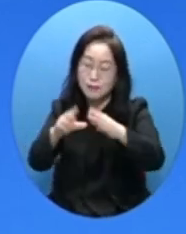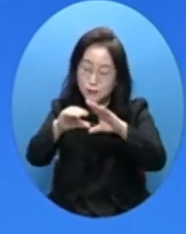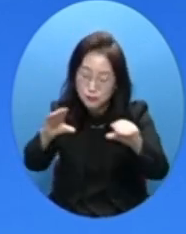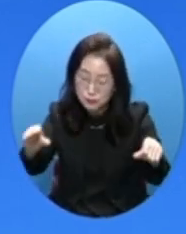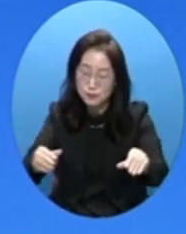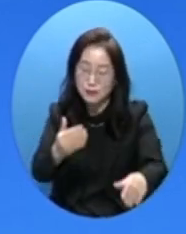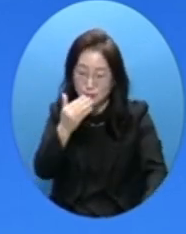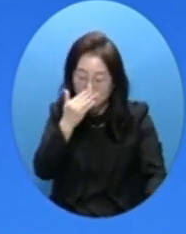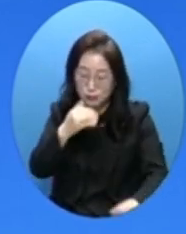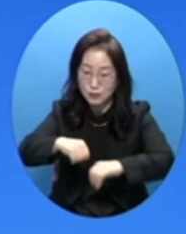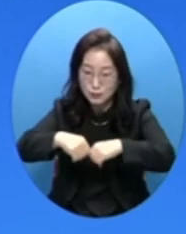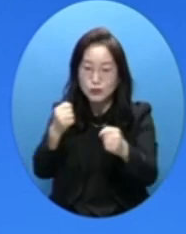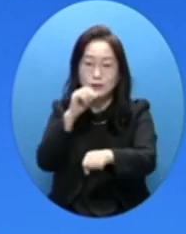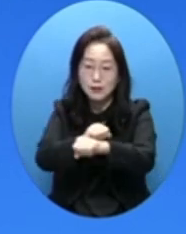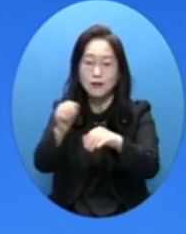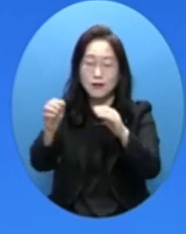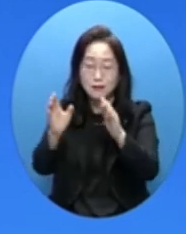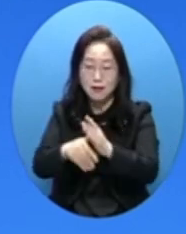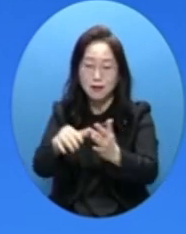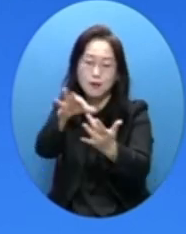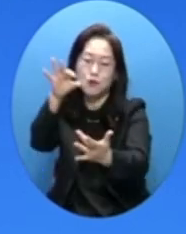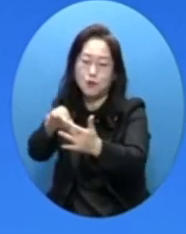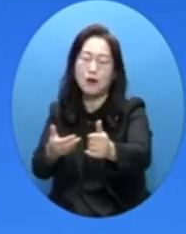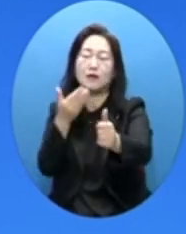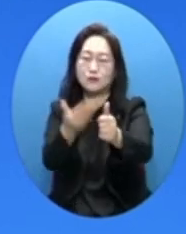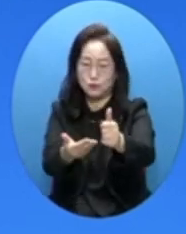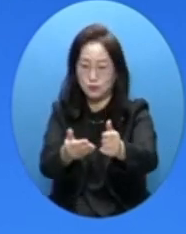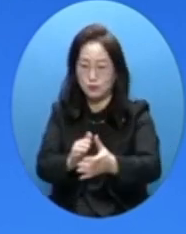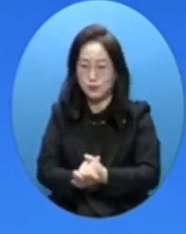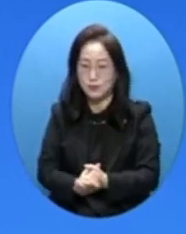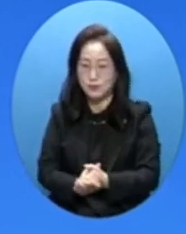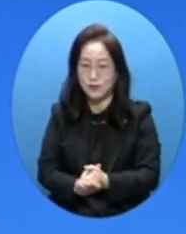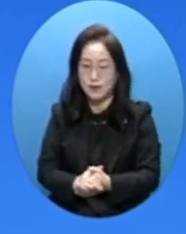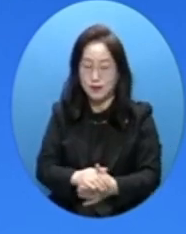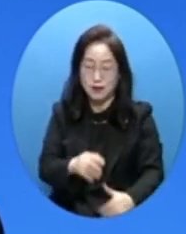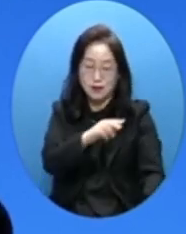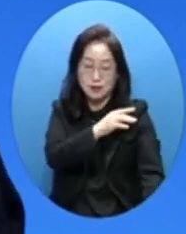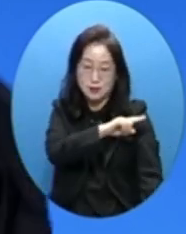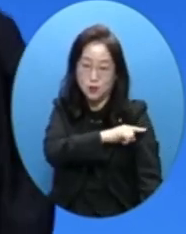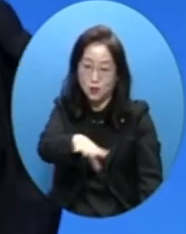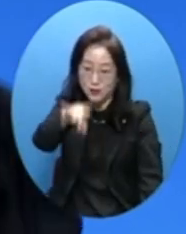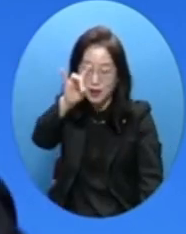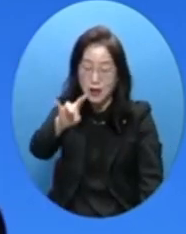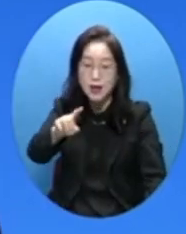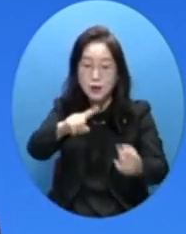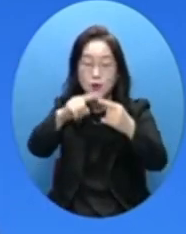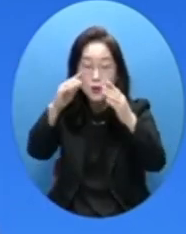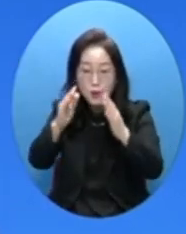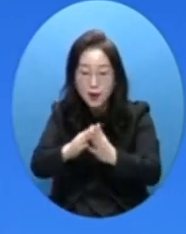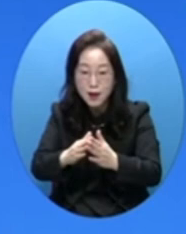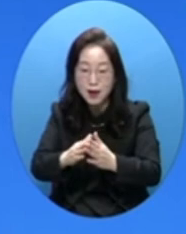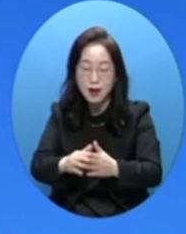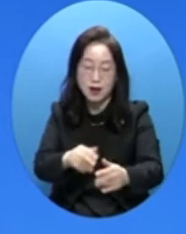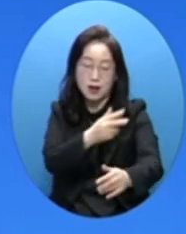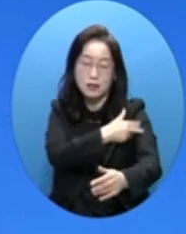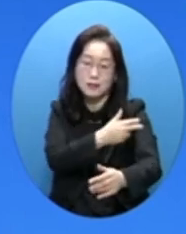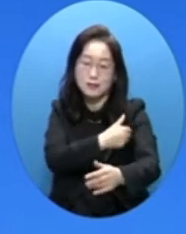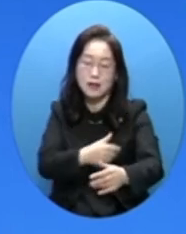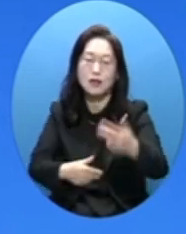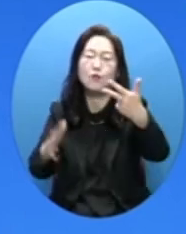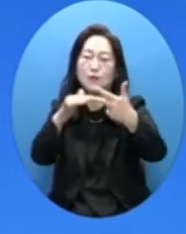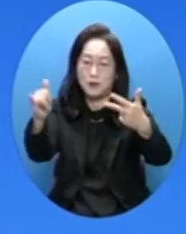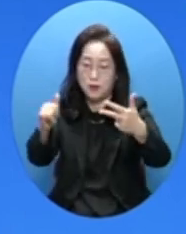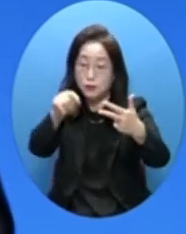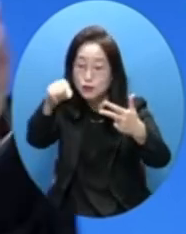재직으로 쓰임을 받게 되었던 것입니다. 초대교회 일곱 집사 가운데 하나였던 스데반 집사는 말씀과 성령으로 충만할